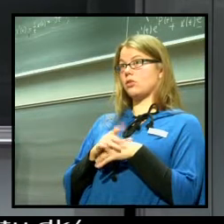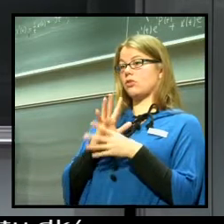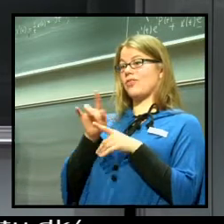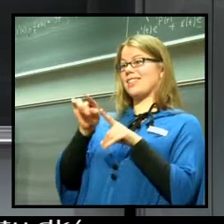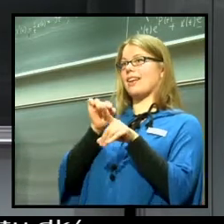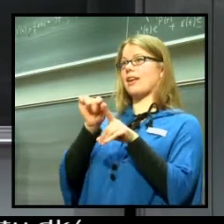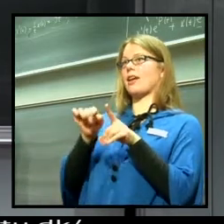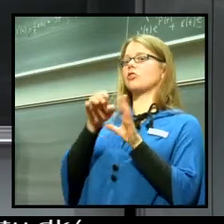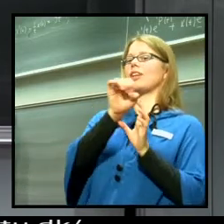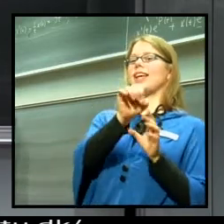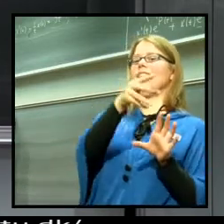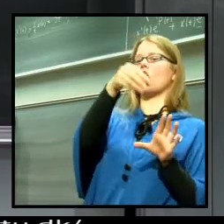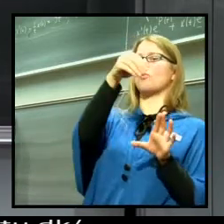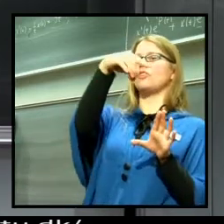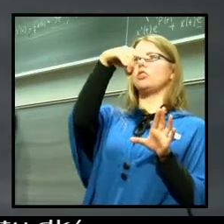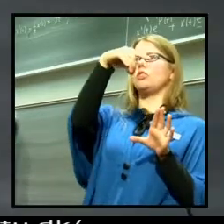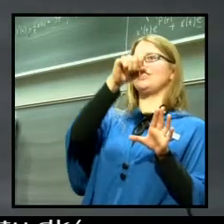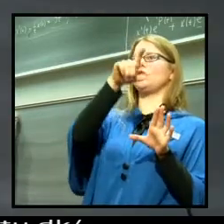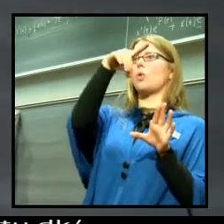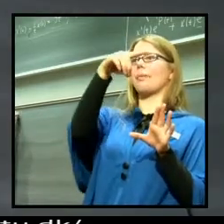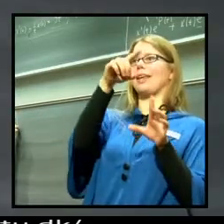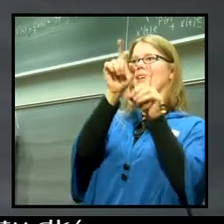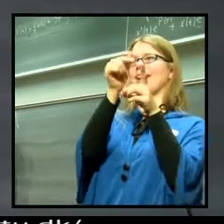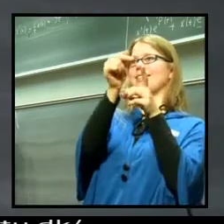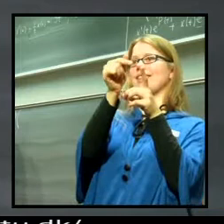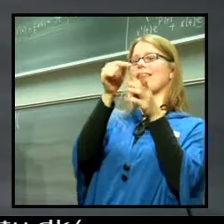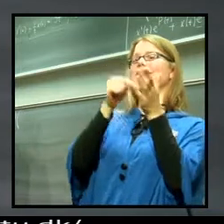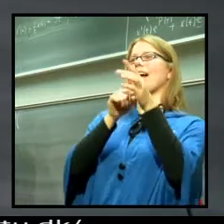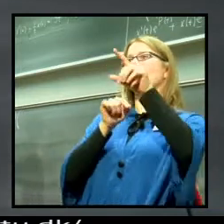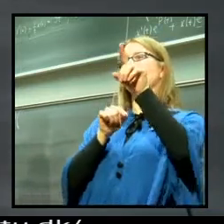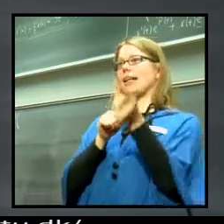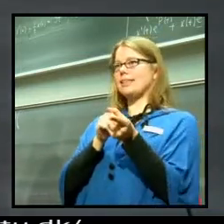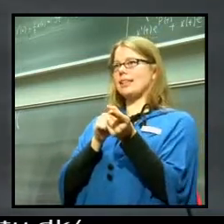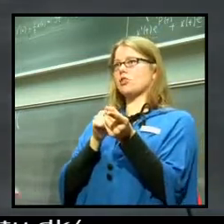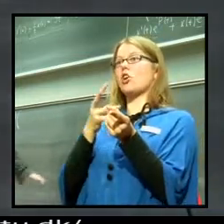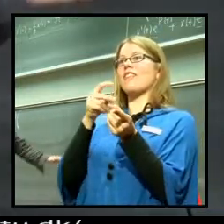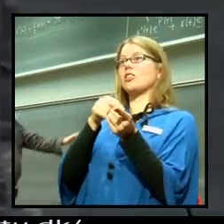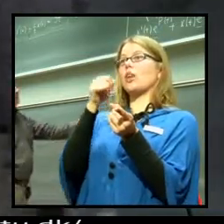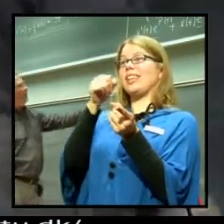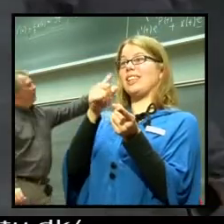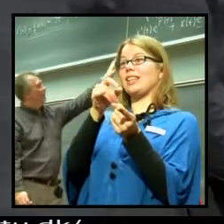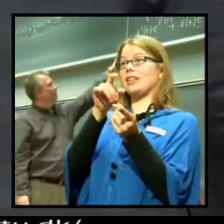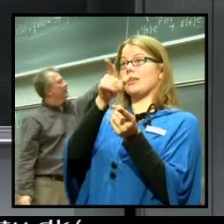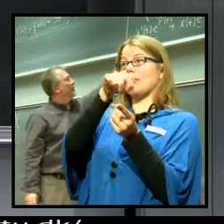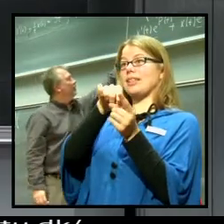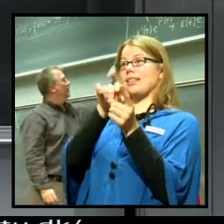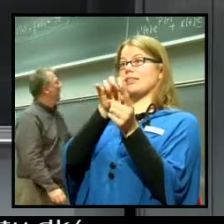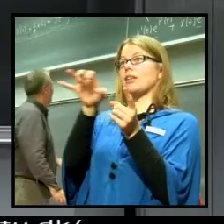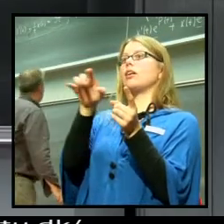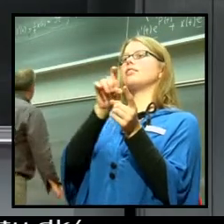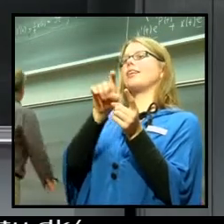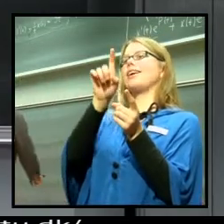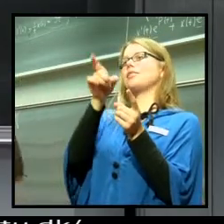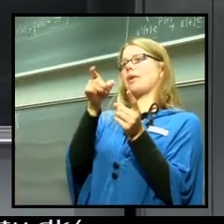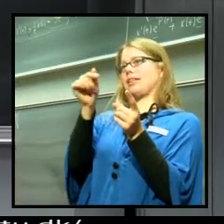står der e opløftet i store p af t gange en parentes. Og hvad står der inde i parentesen? Der står x mærke